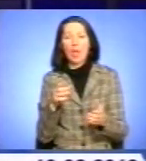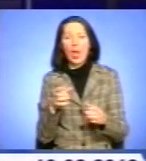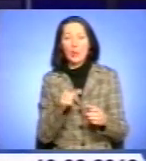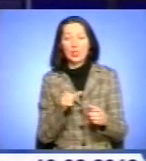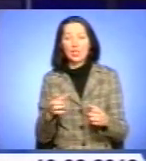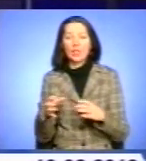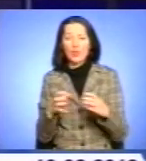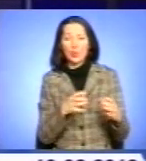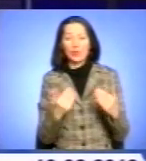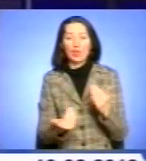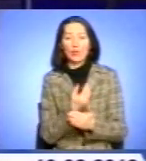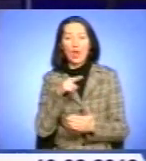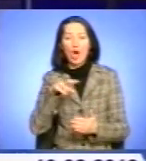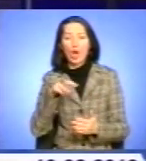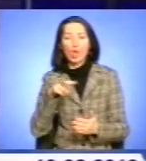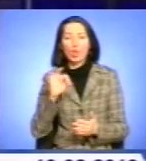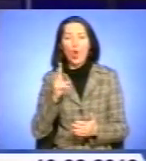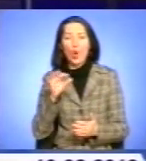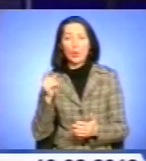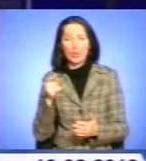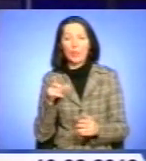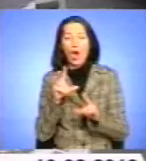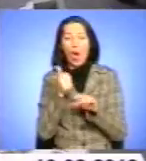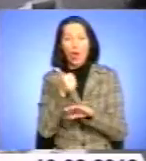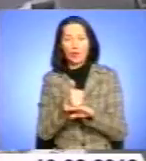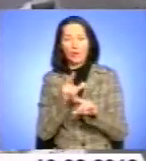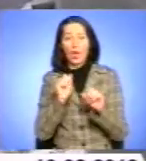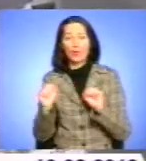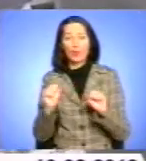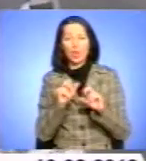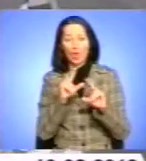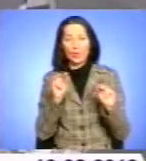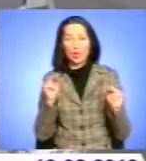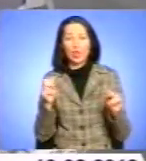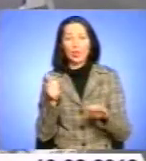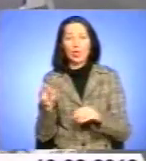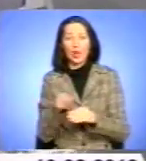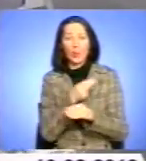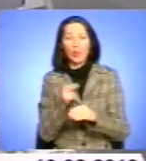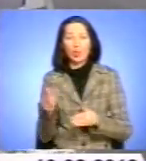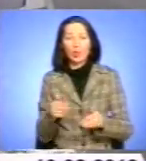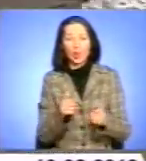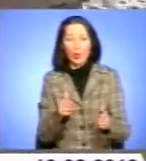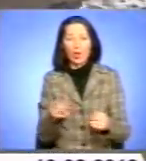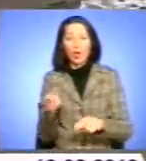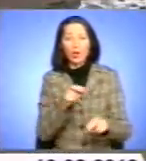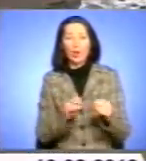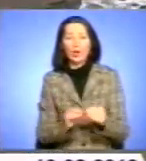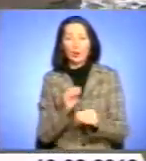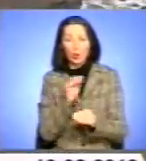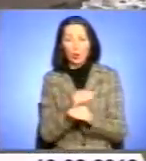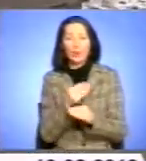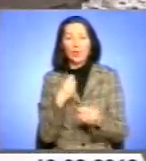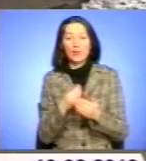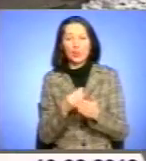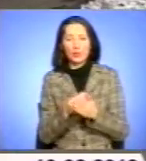Та головне, в уряді обіцяють відремонтувати дороги. В уряді шукають додаткове фінансування на ремонт та будівництво нових